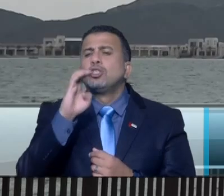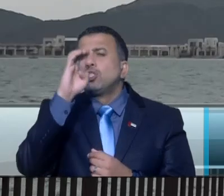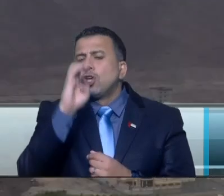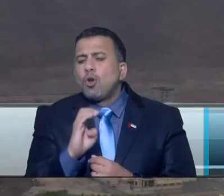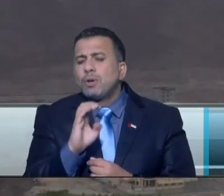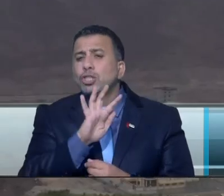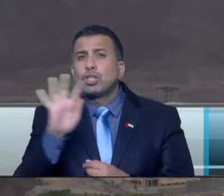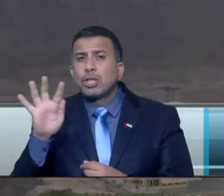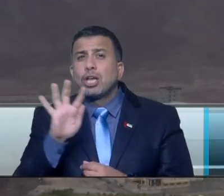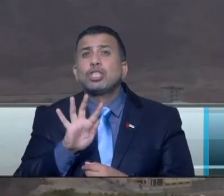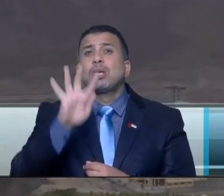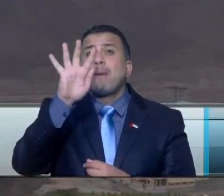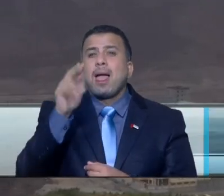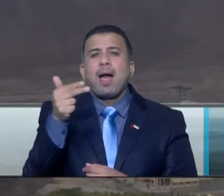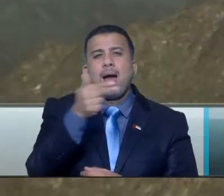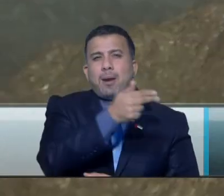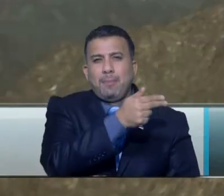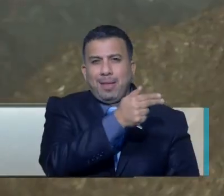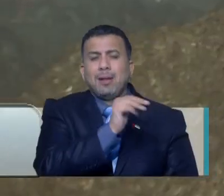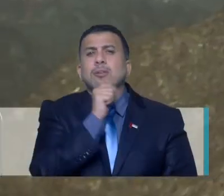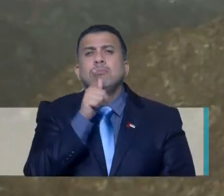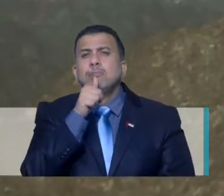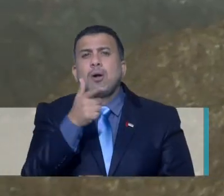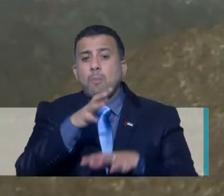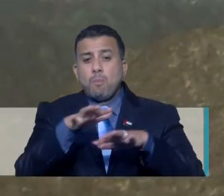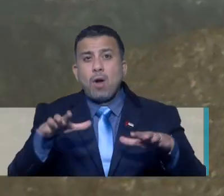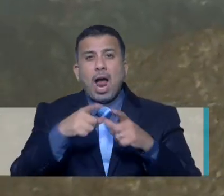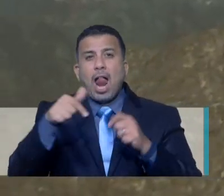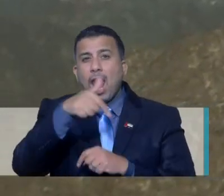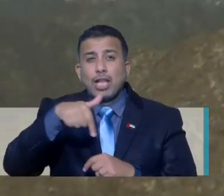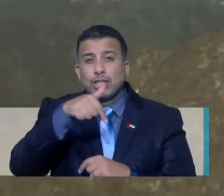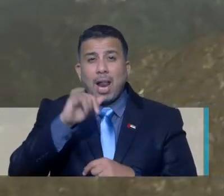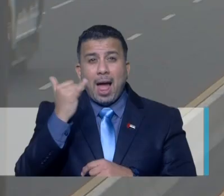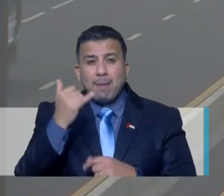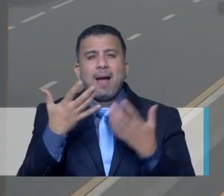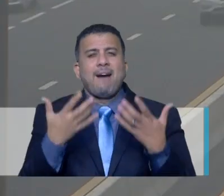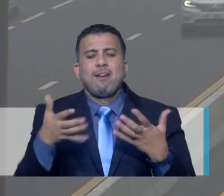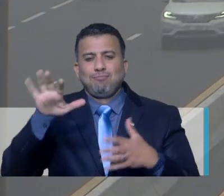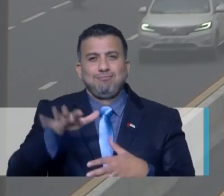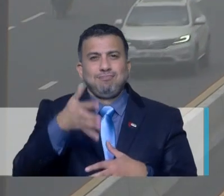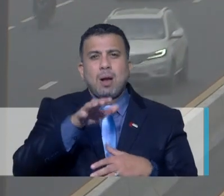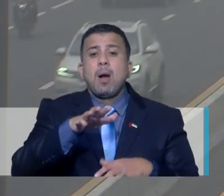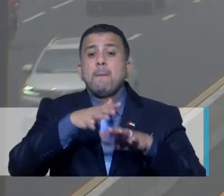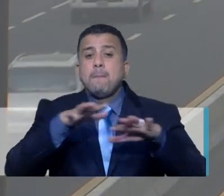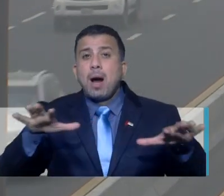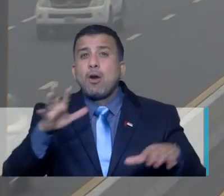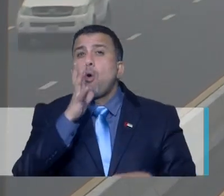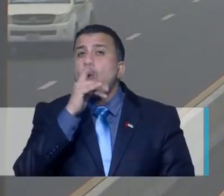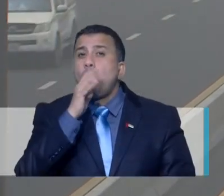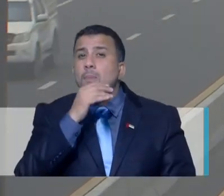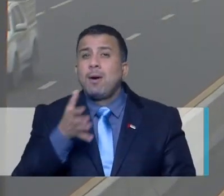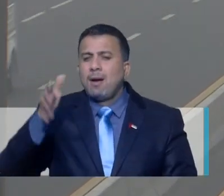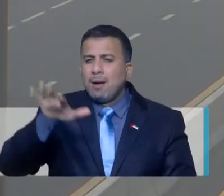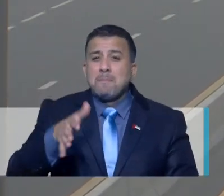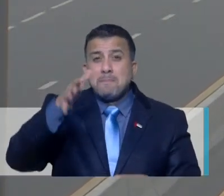شرقيه الى شماليه غربيه ويكون الموج في الخليج العربي خفيفا وكذلك في في بحر عمان يكون